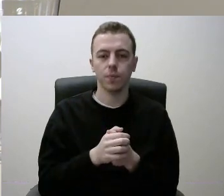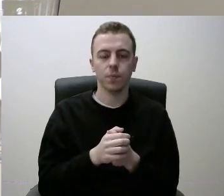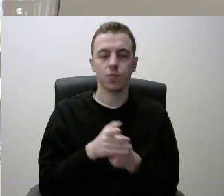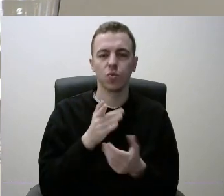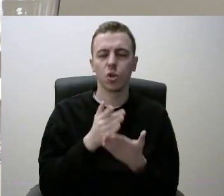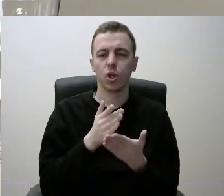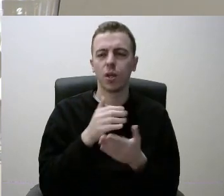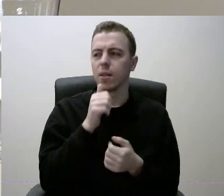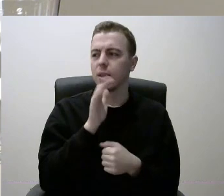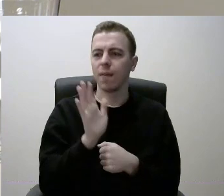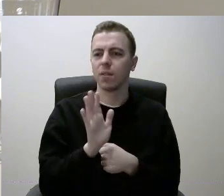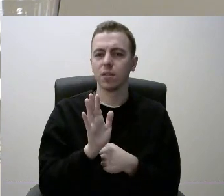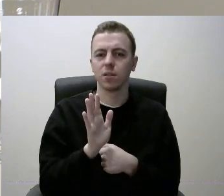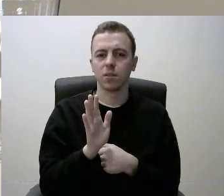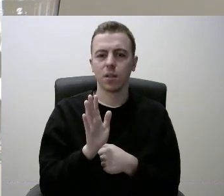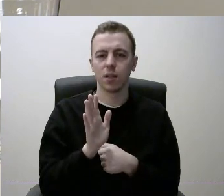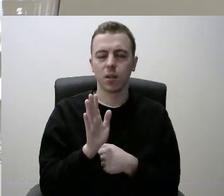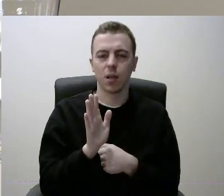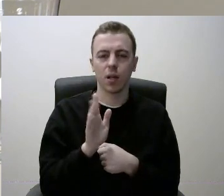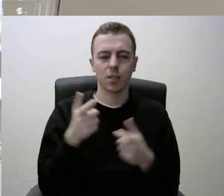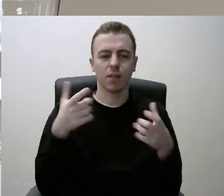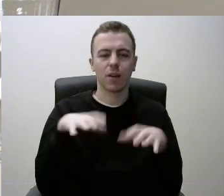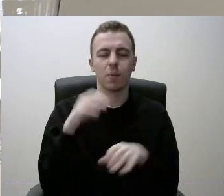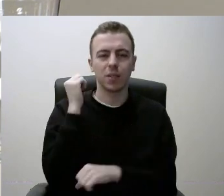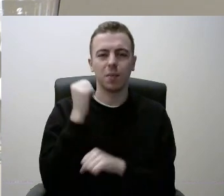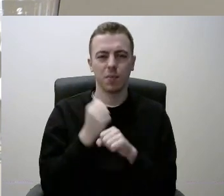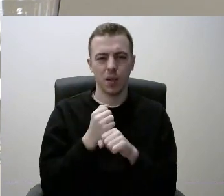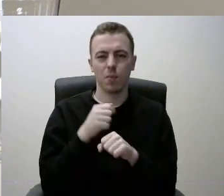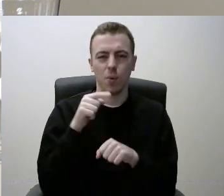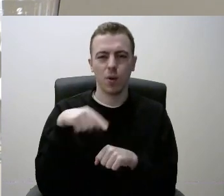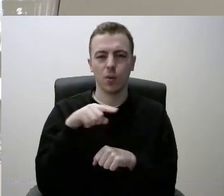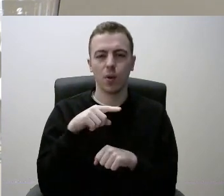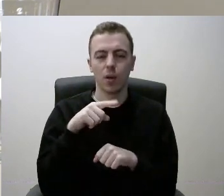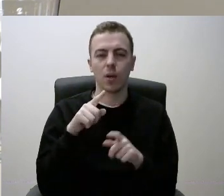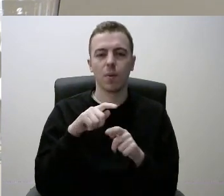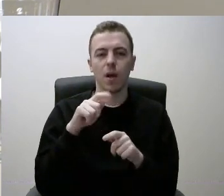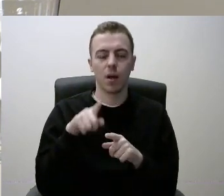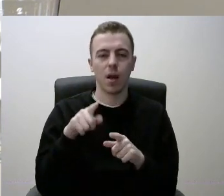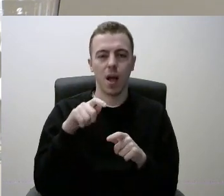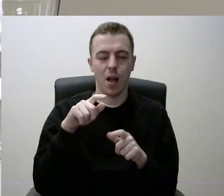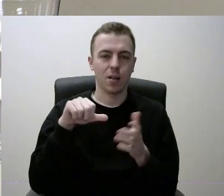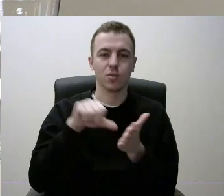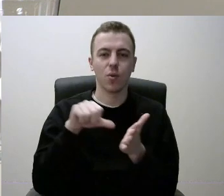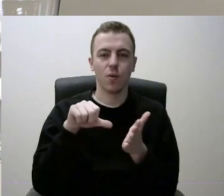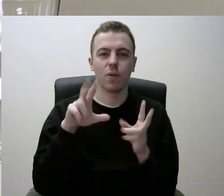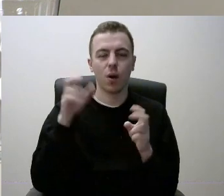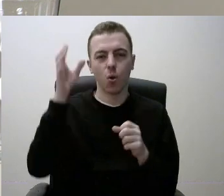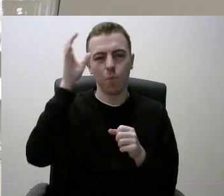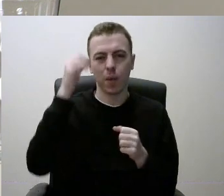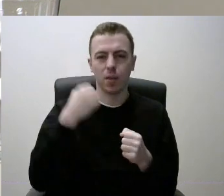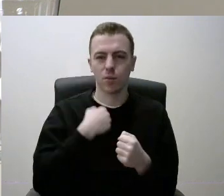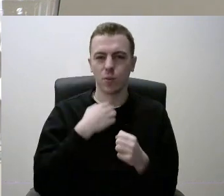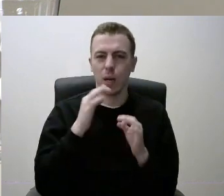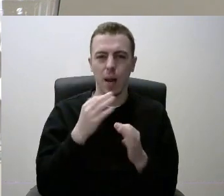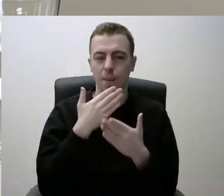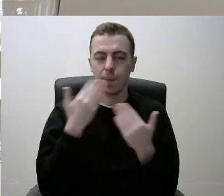turbūt paskiriami savivaldybės administracijos darbuotojai kaip akcininkų atstovai yra kompetentingi tuose srityse. Gal